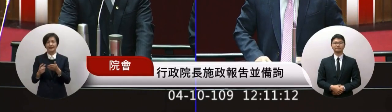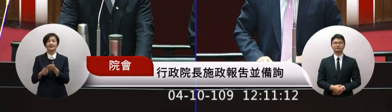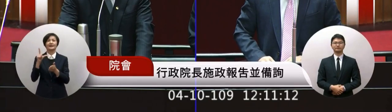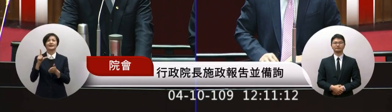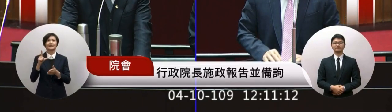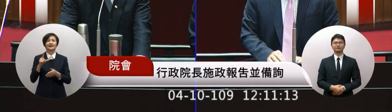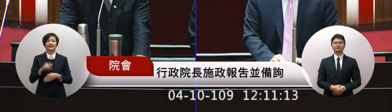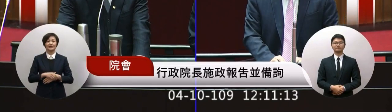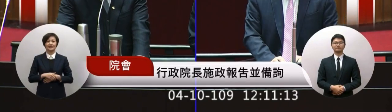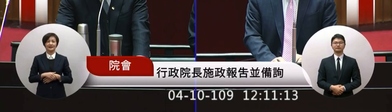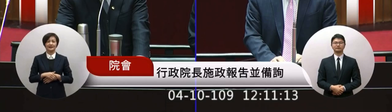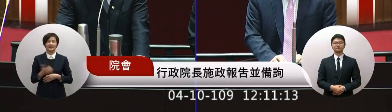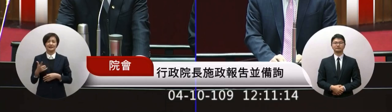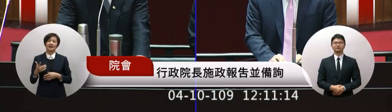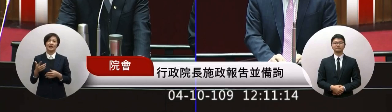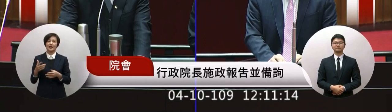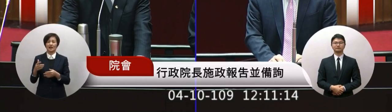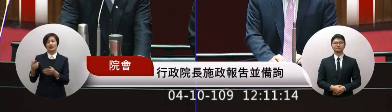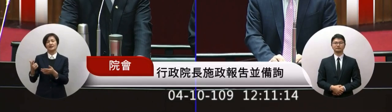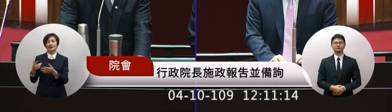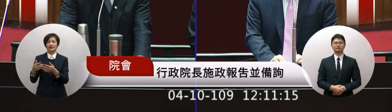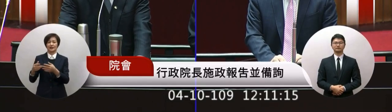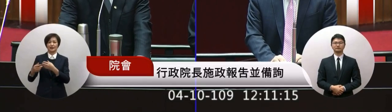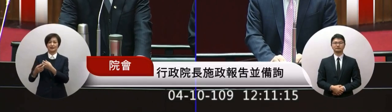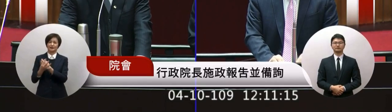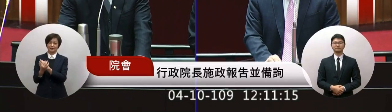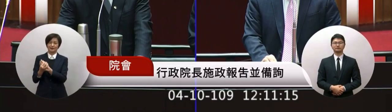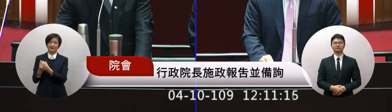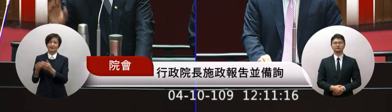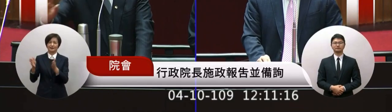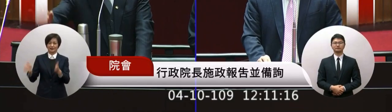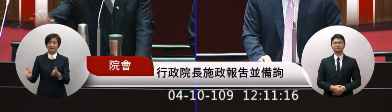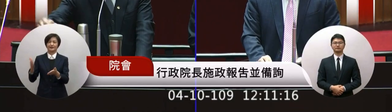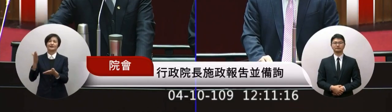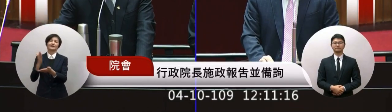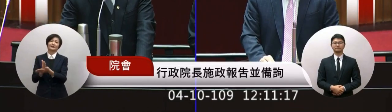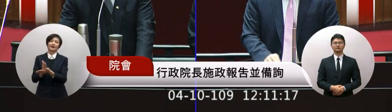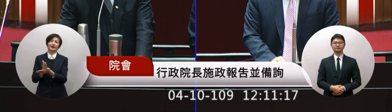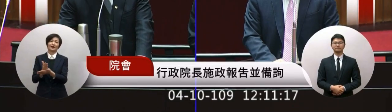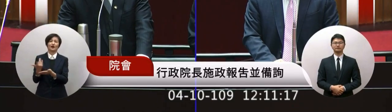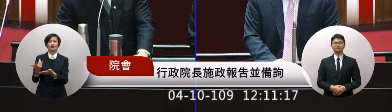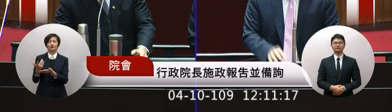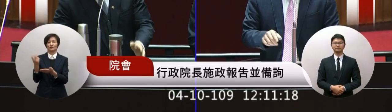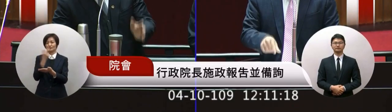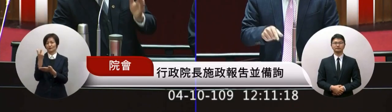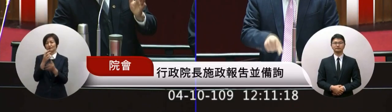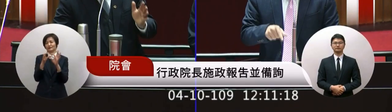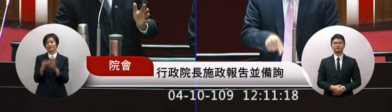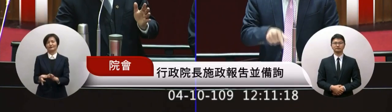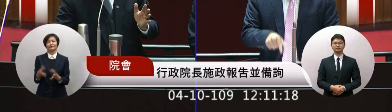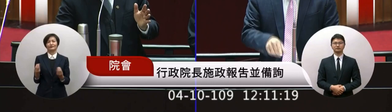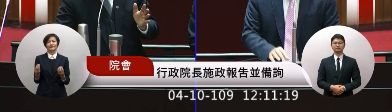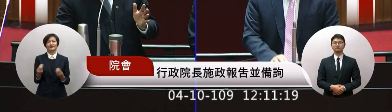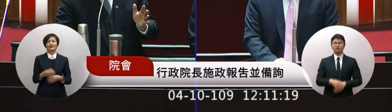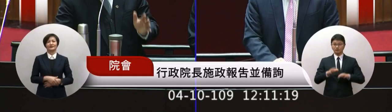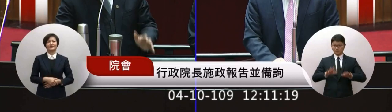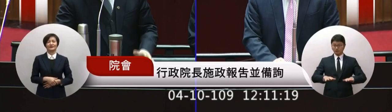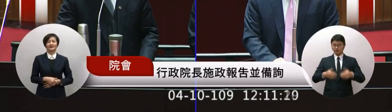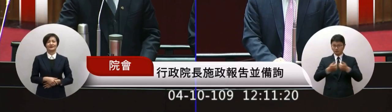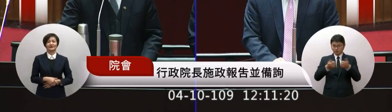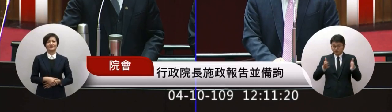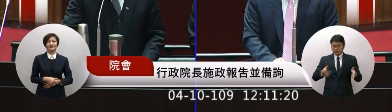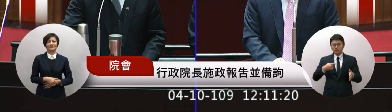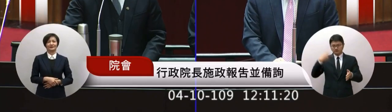以借期不能续审，所以现在等于是没有案子了。 那、我现在又最后一期我又提案